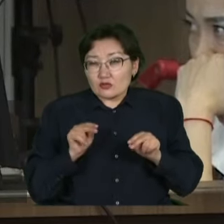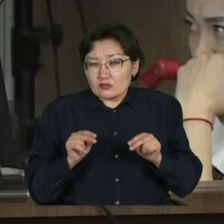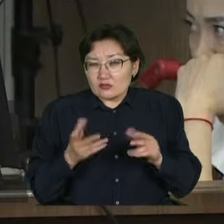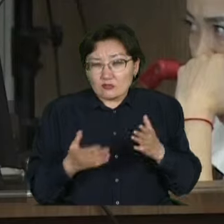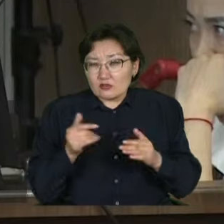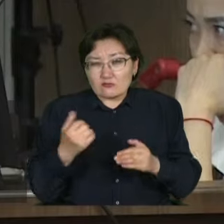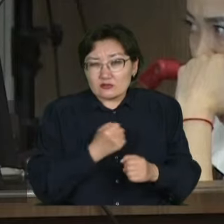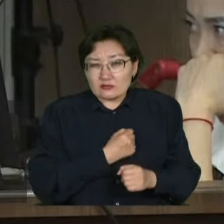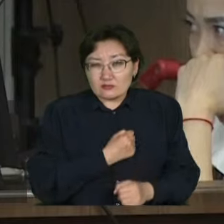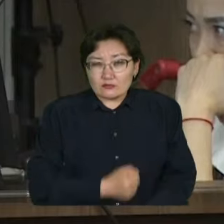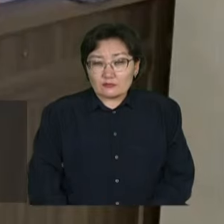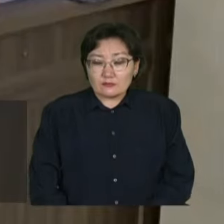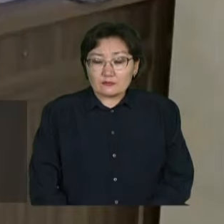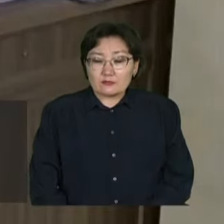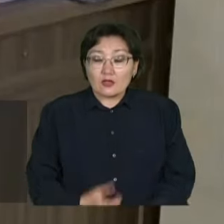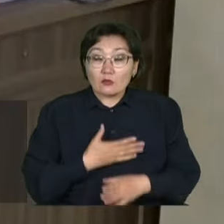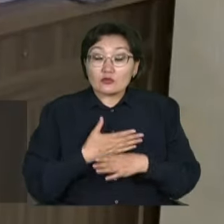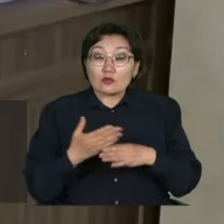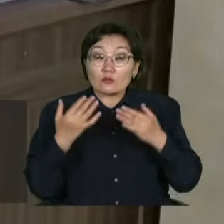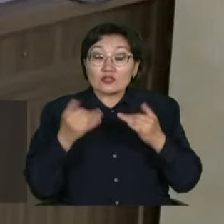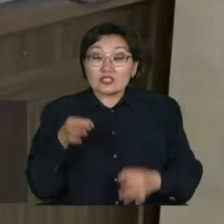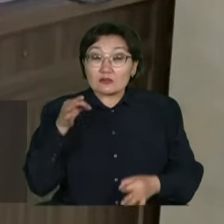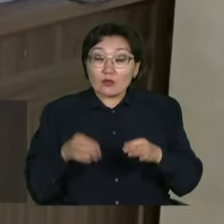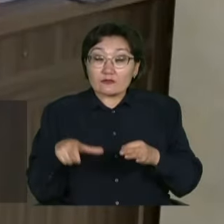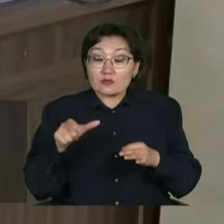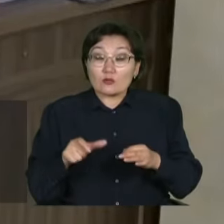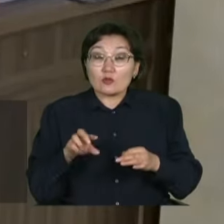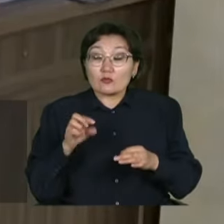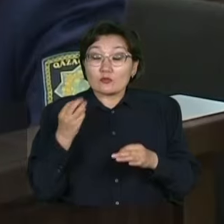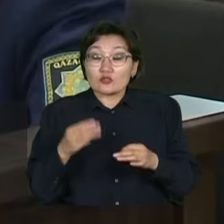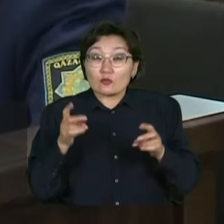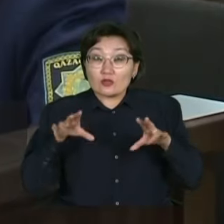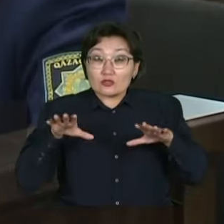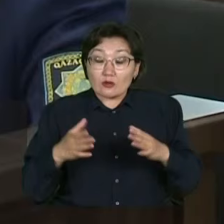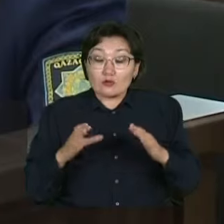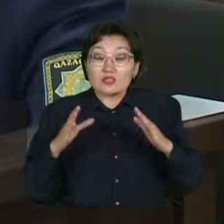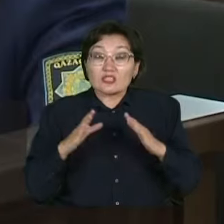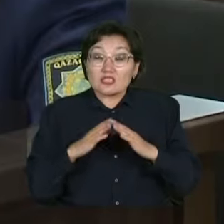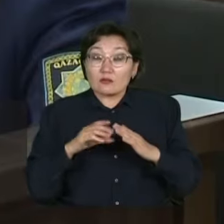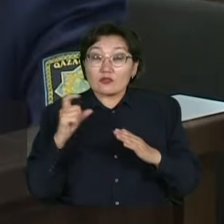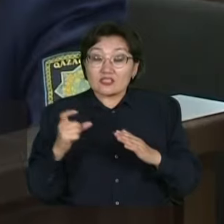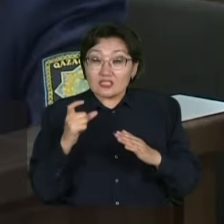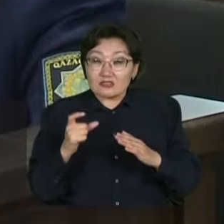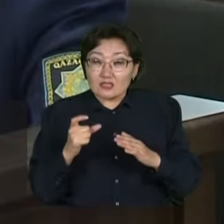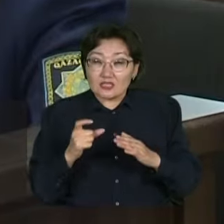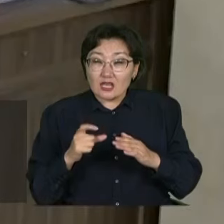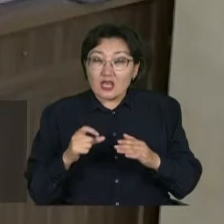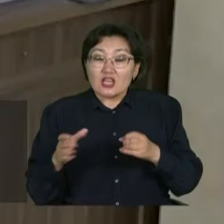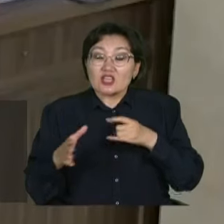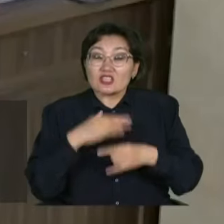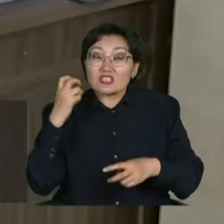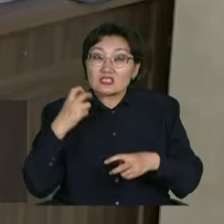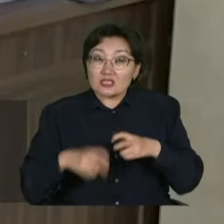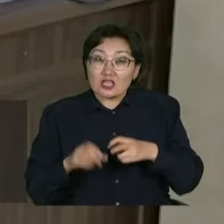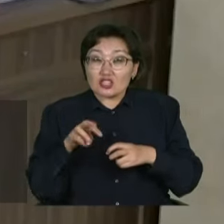ашиды. Бұдан бөлек, бүгін сотта Бишімбаев оқиға болған күні ғимараттың есігін сындырған штатив көрсетілді.